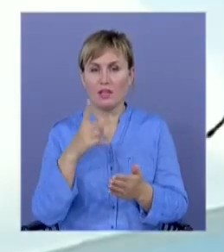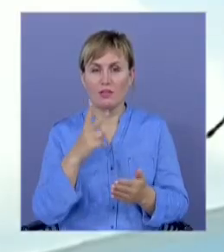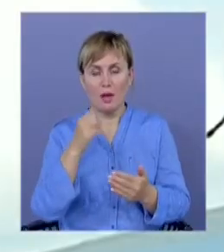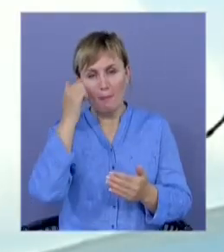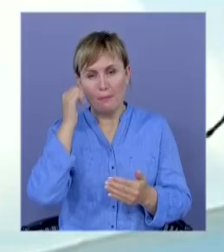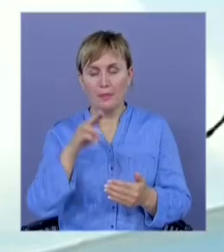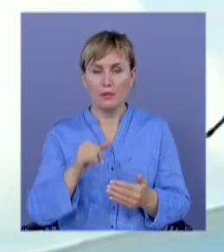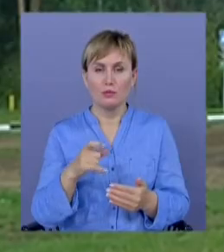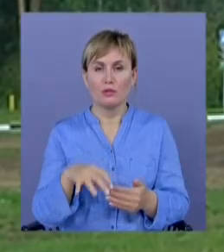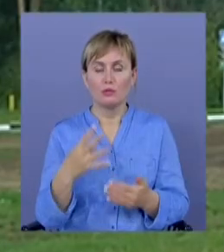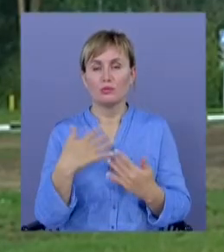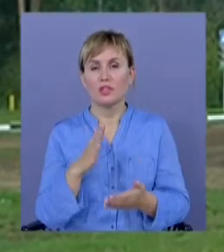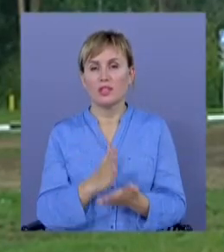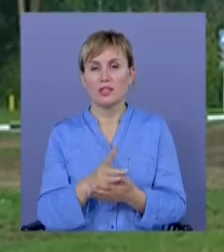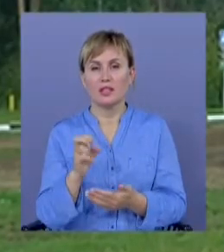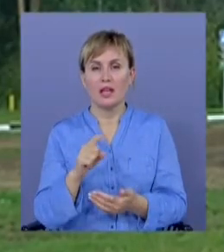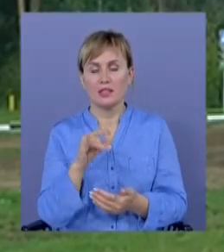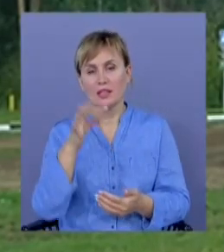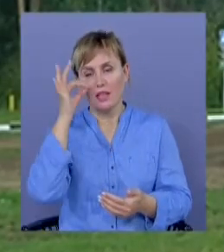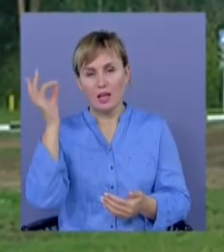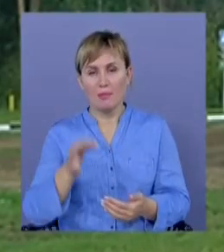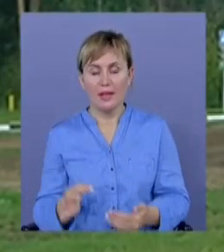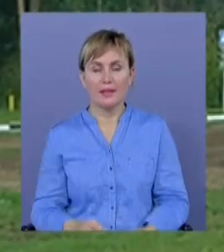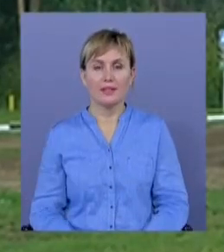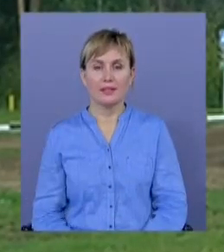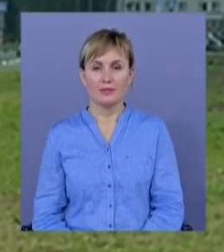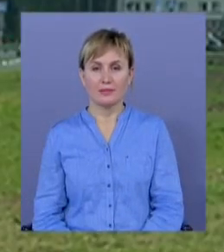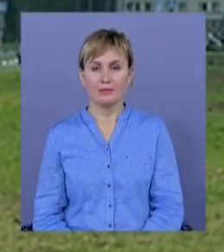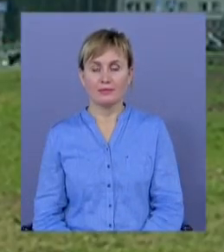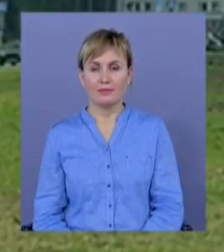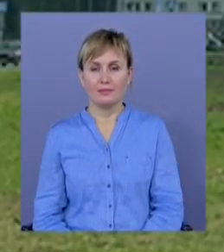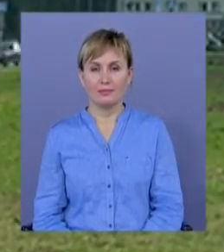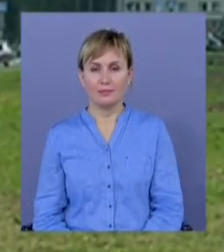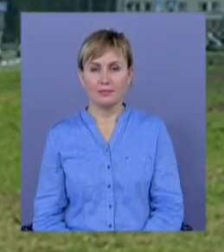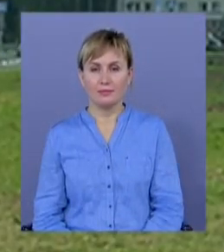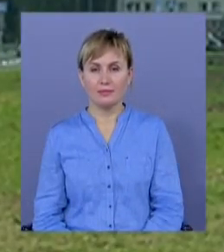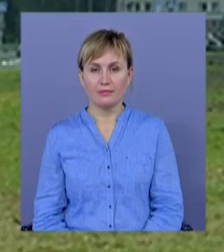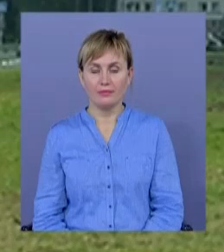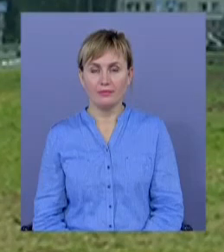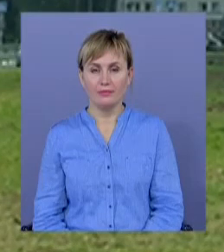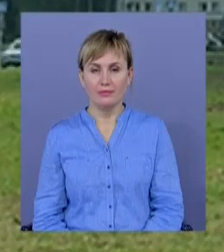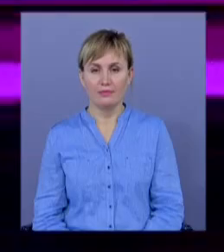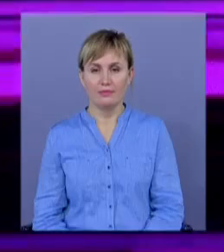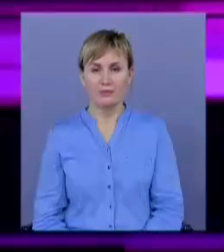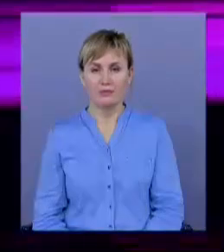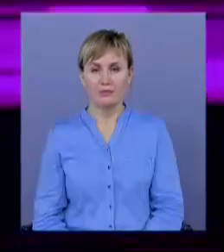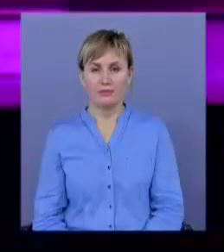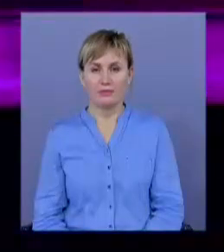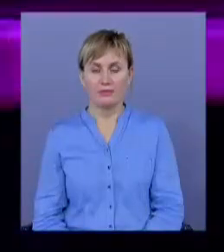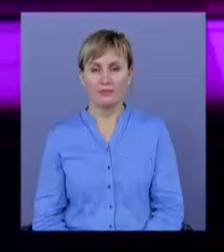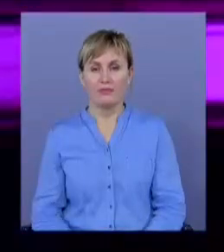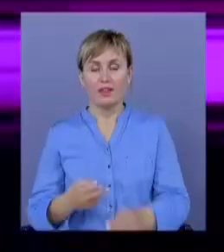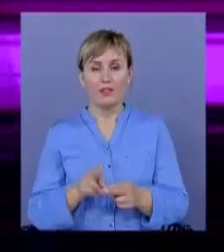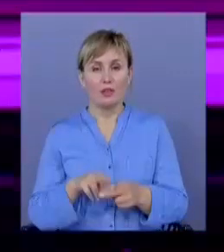памятника Ту-144 уже есть в Казани и Германии. Салтанат Шурай, Влад Шишко, телеканал Алматы, Московская область. В